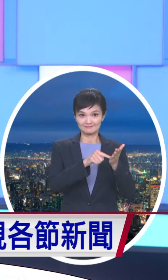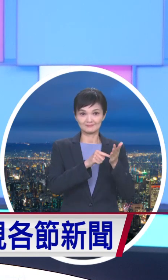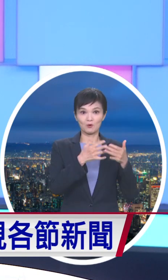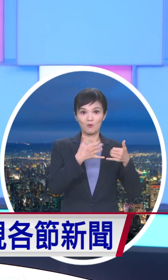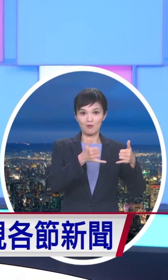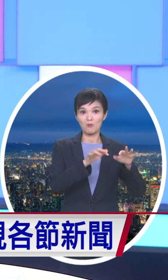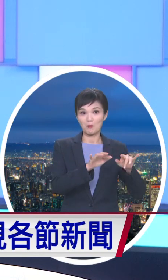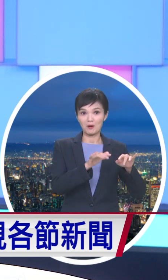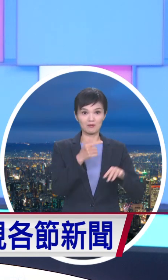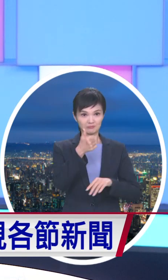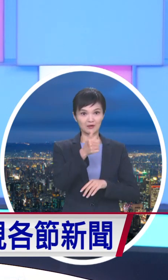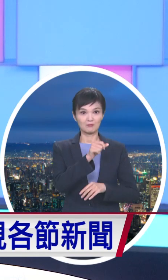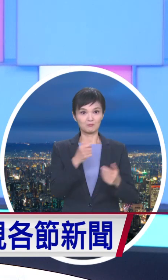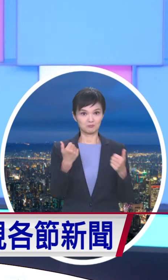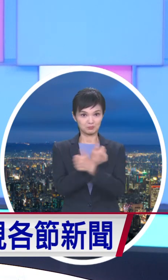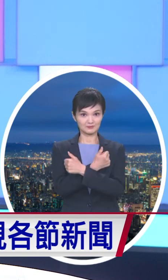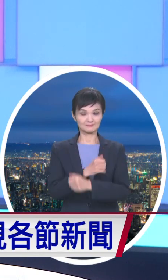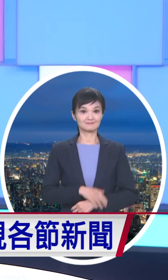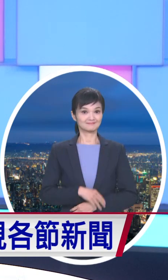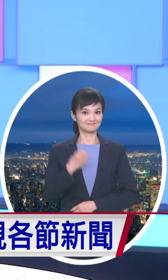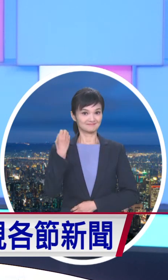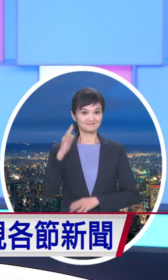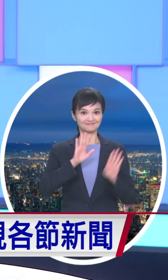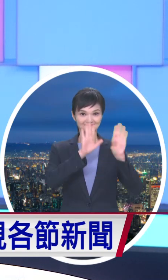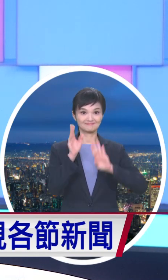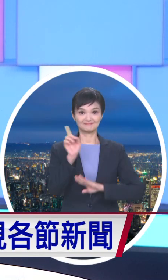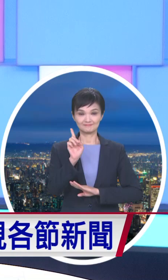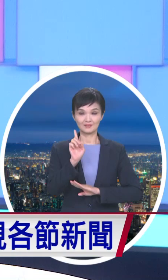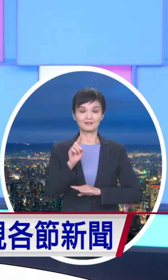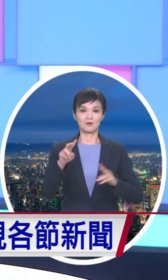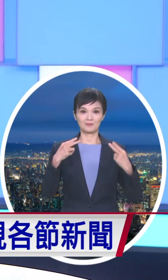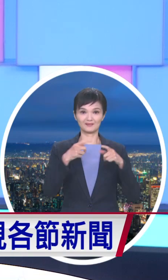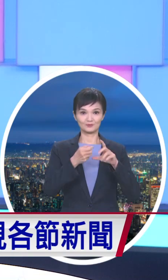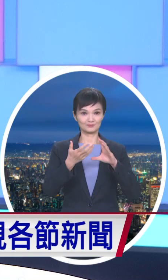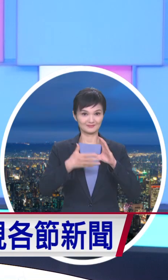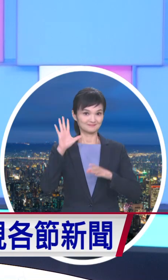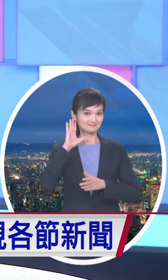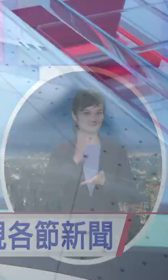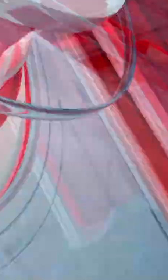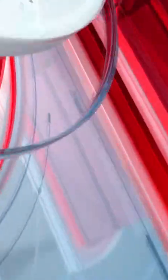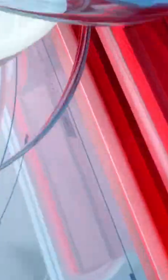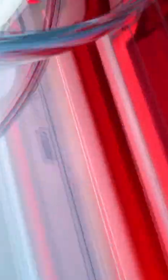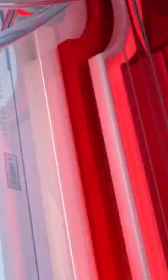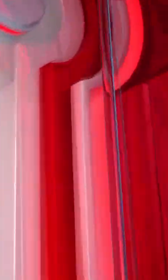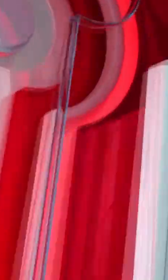代原本的申报系统。最新的疫情消息，请锁定公视新闻。